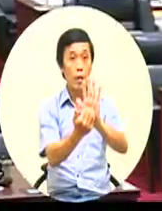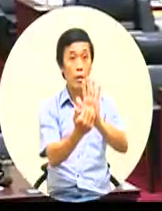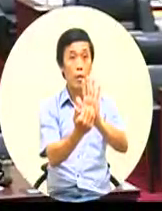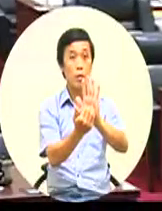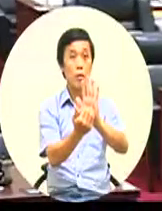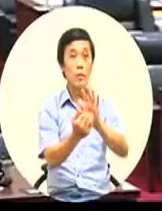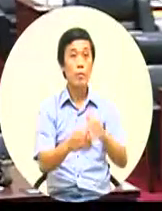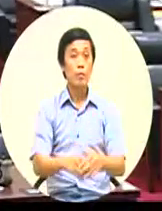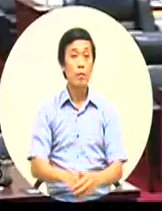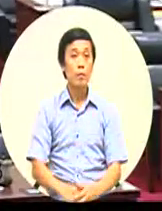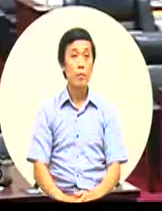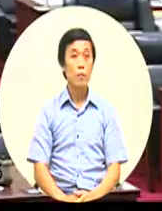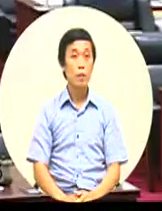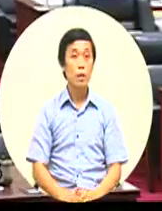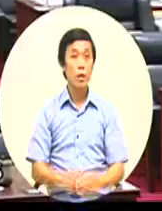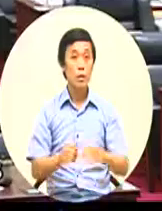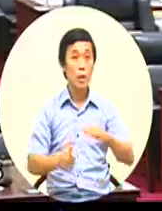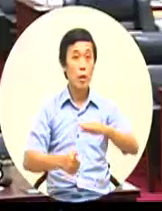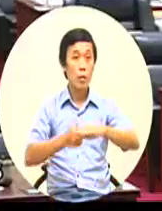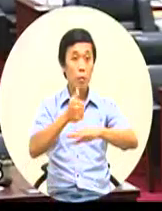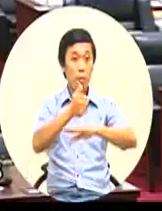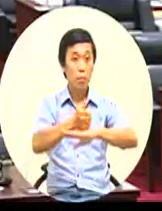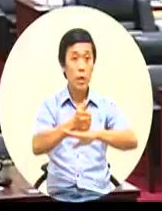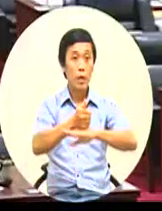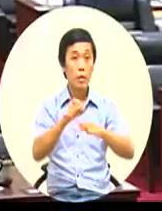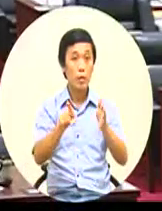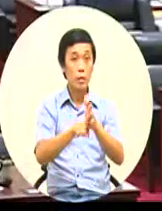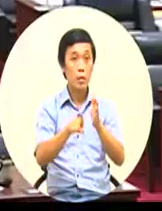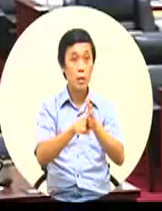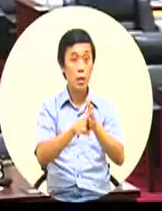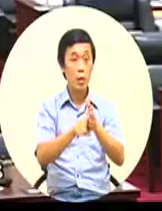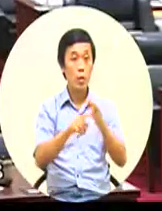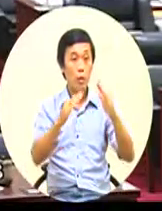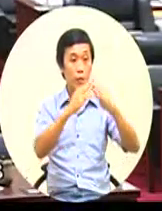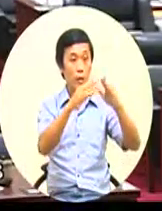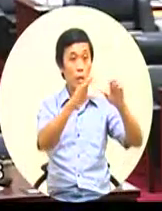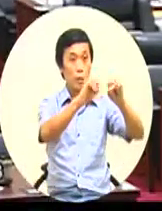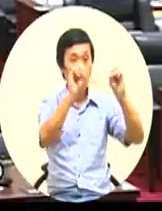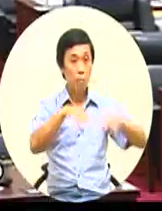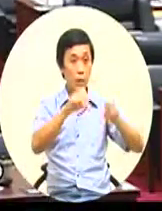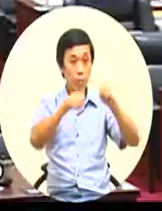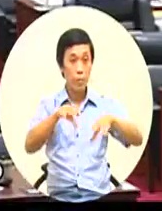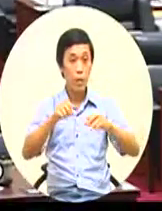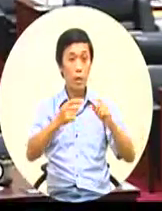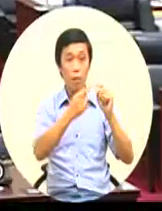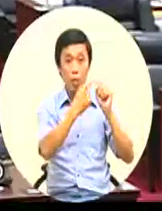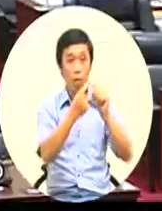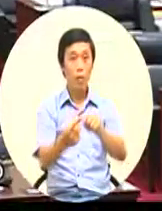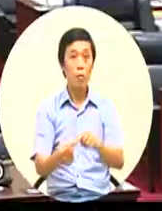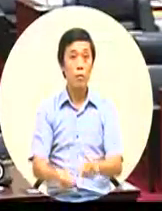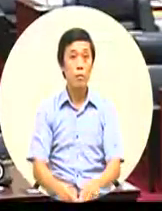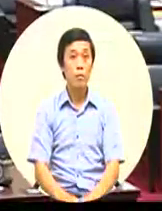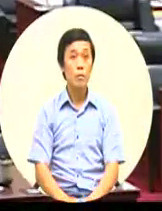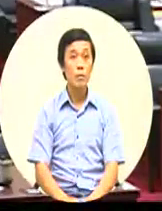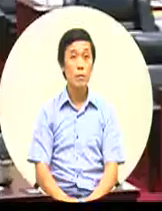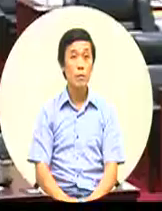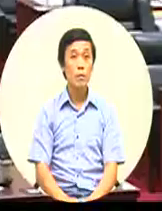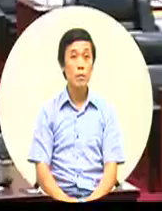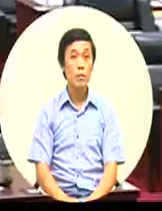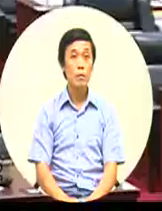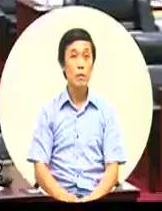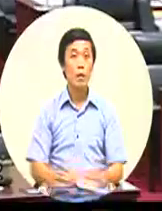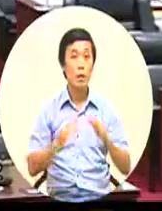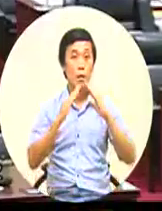反， 再也逢差必反， 执政猜到手软， 执政猜到手软。 市